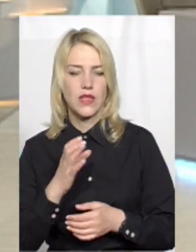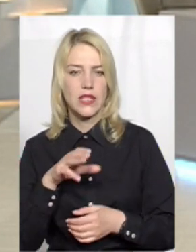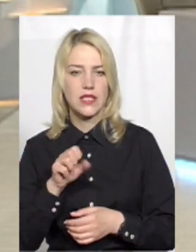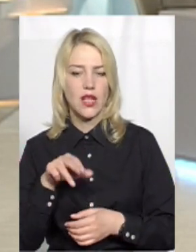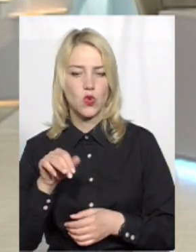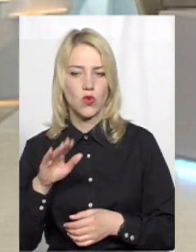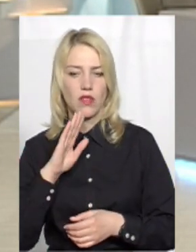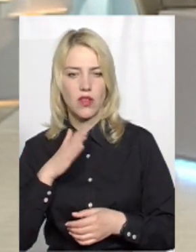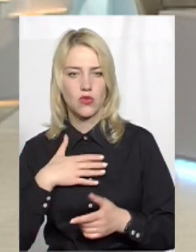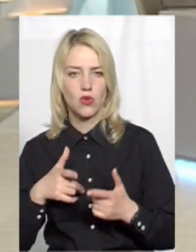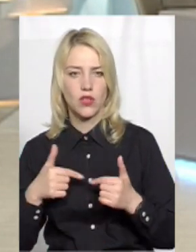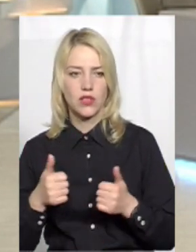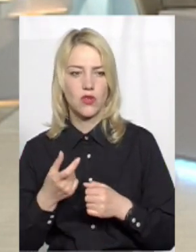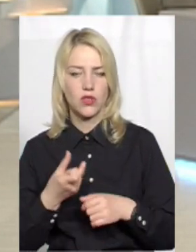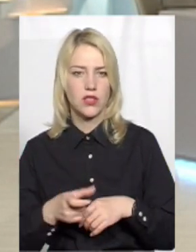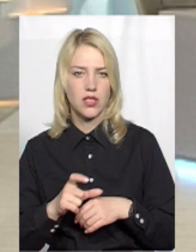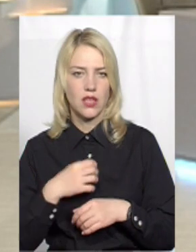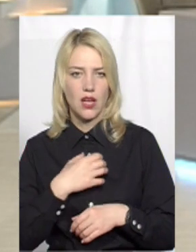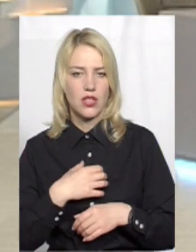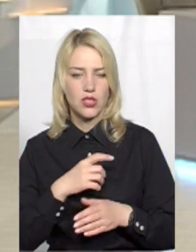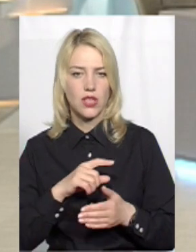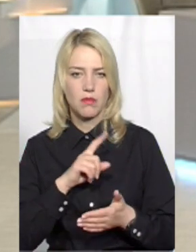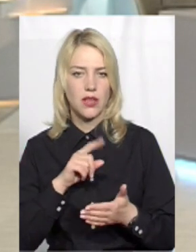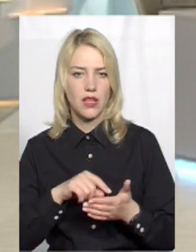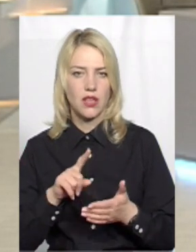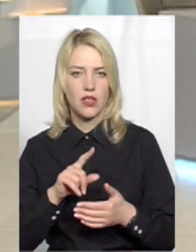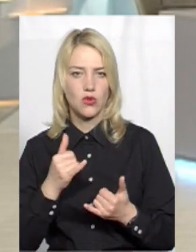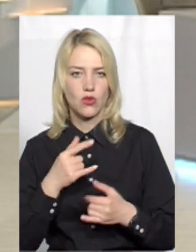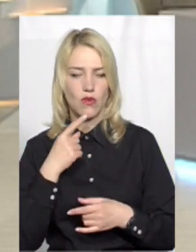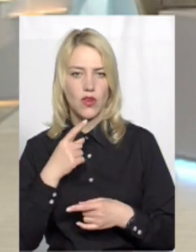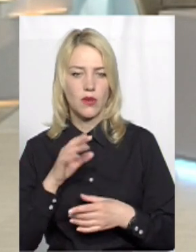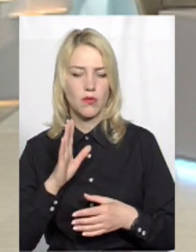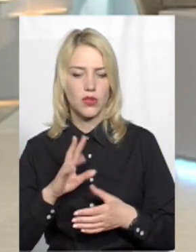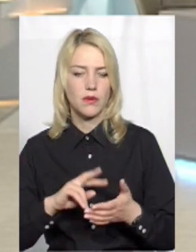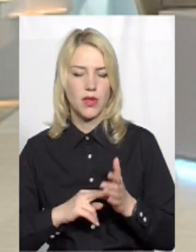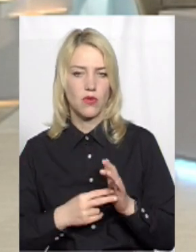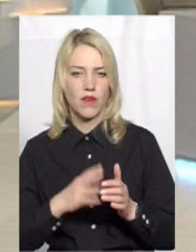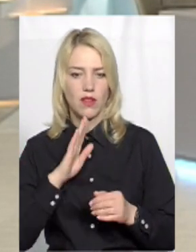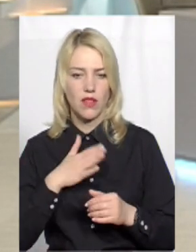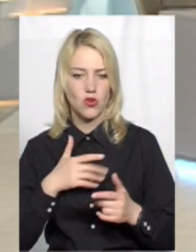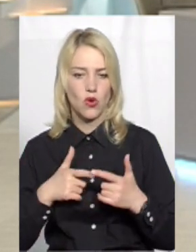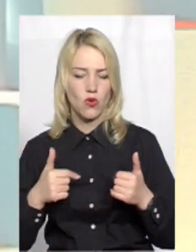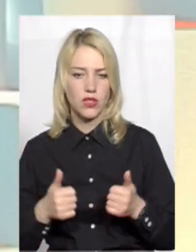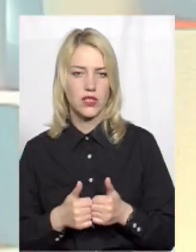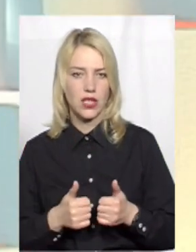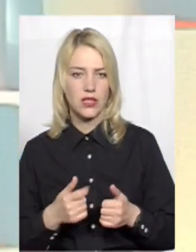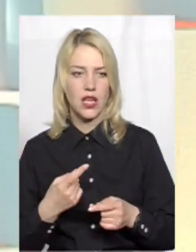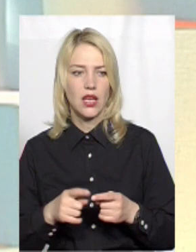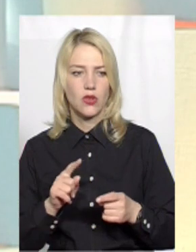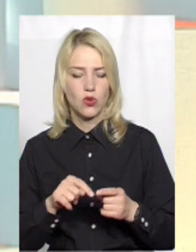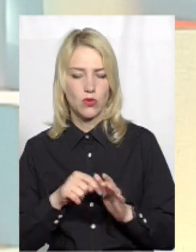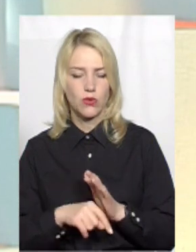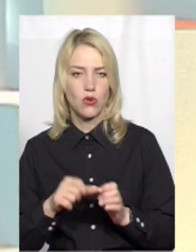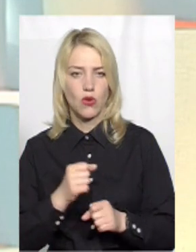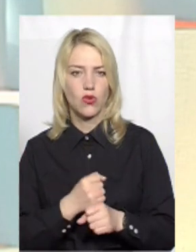та одним із найнагальніших питань, як уже сьогодні говорилось, буде стратегічне планування нашої організації. Тобто